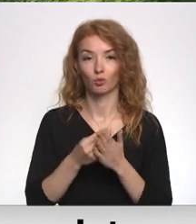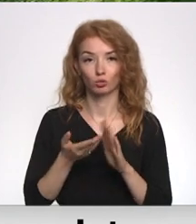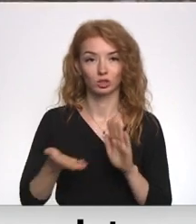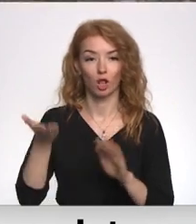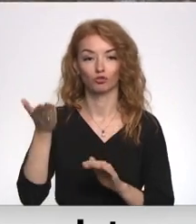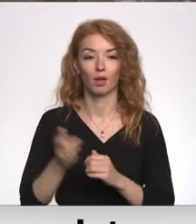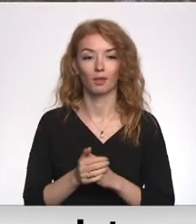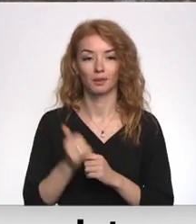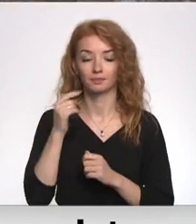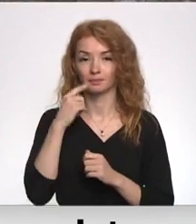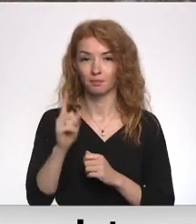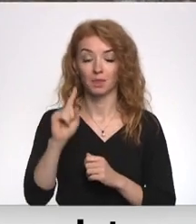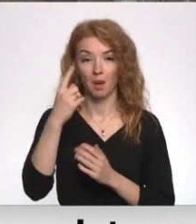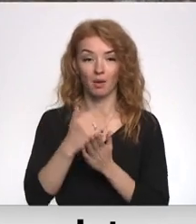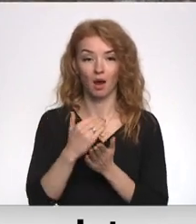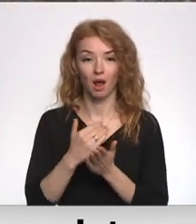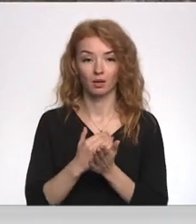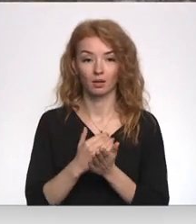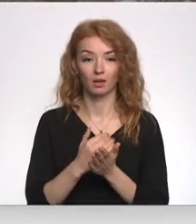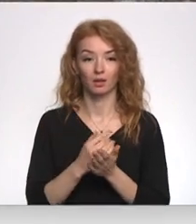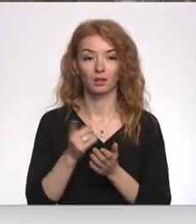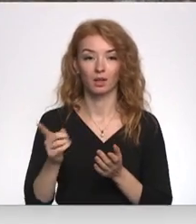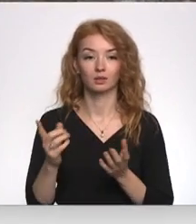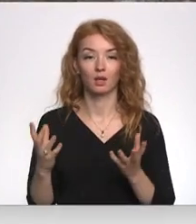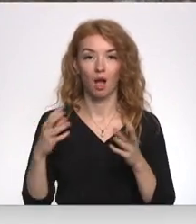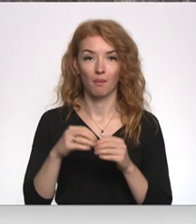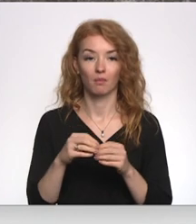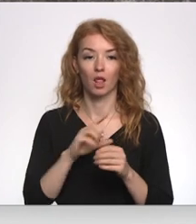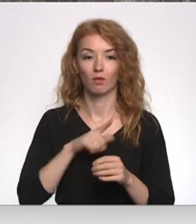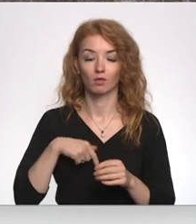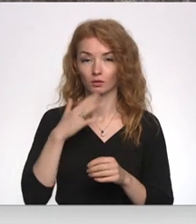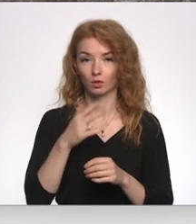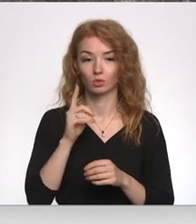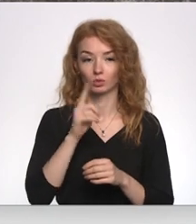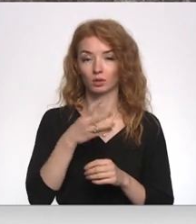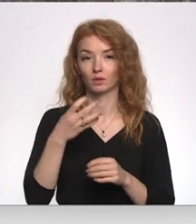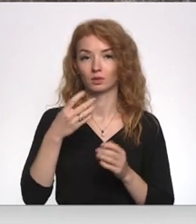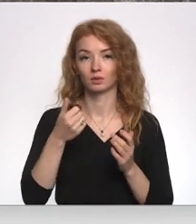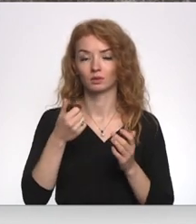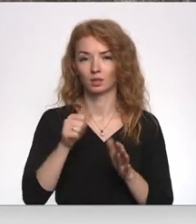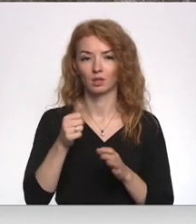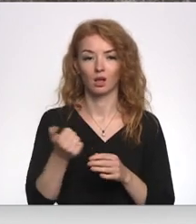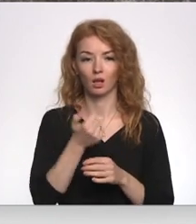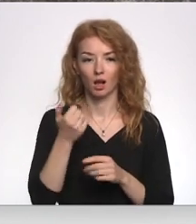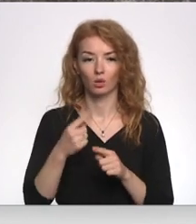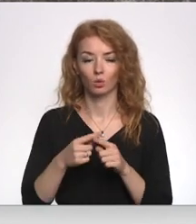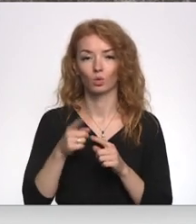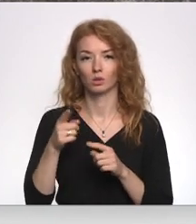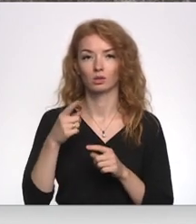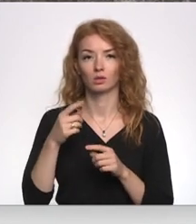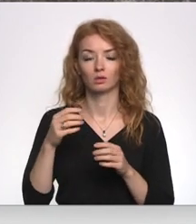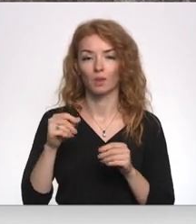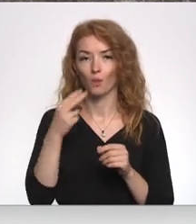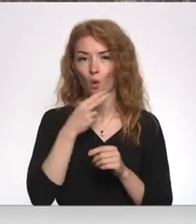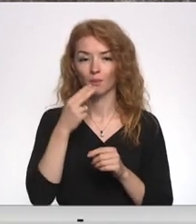izcelšanā. Tas pirmam kortam ir apvuicēba latviešu valodā. 1908. Gads Greškānu zemkūpēbas škola, kur tas